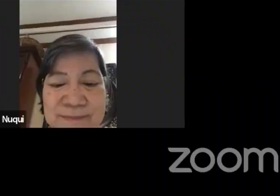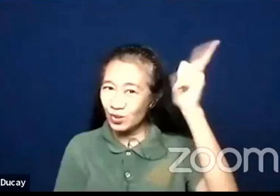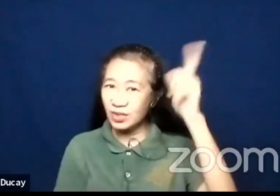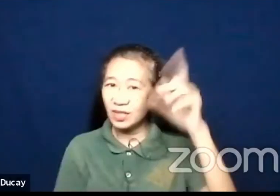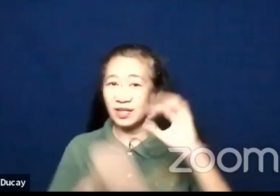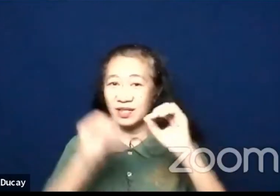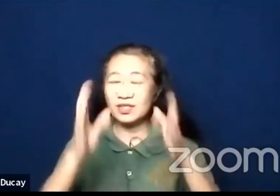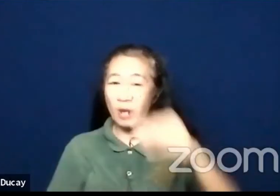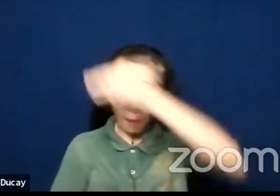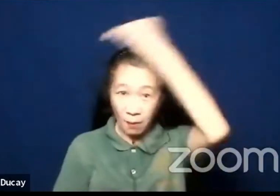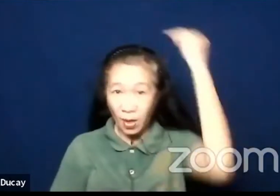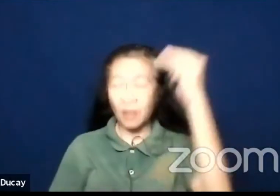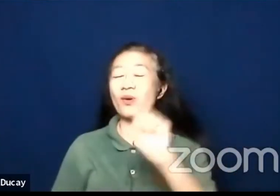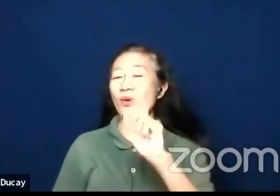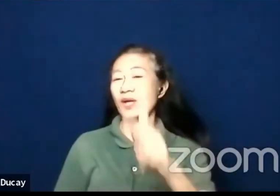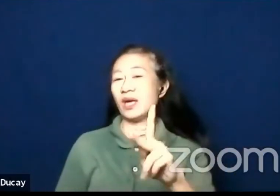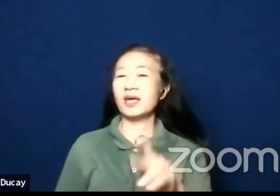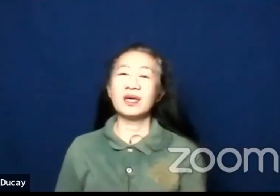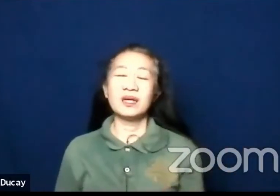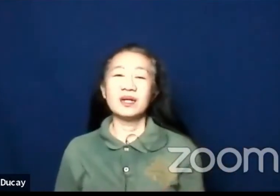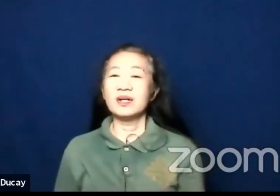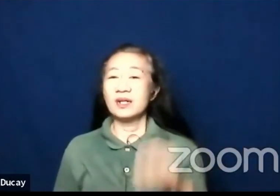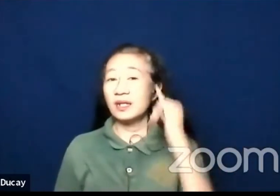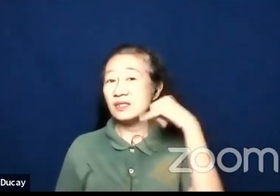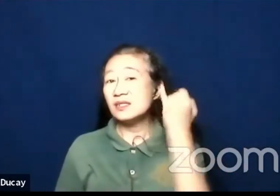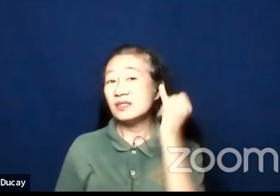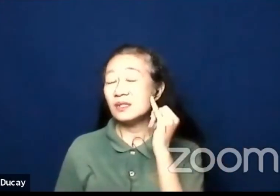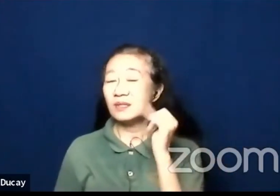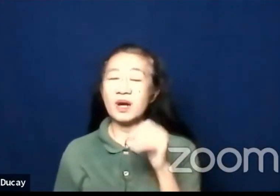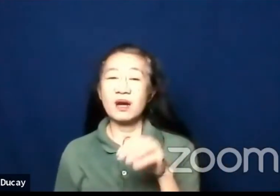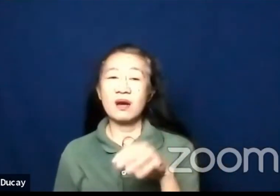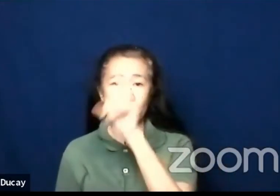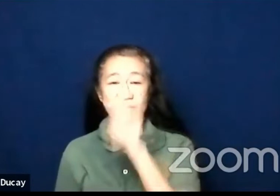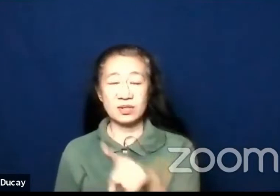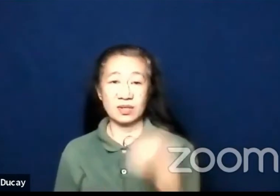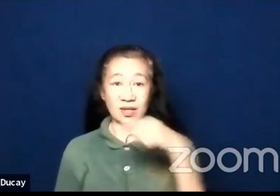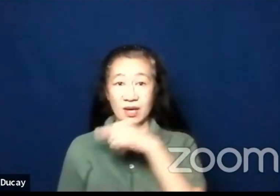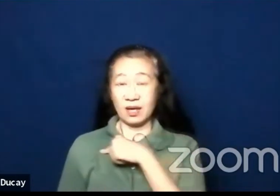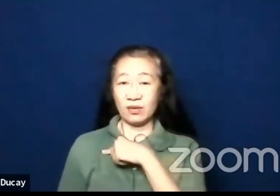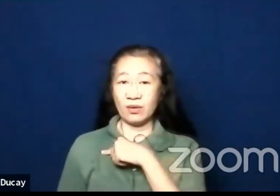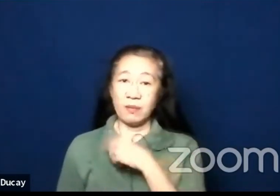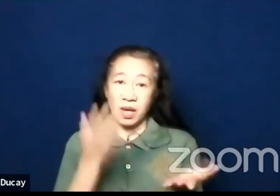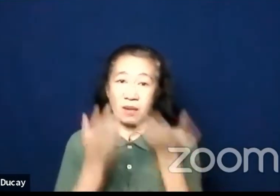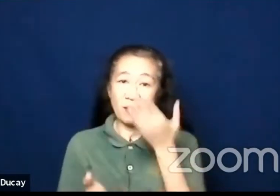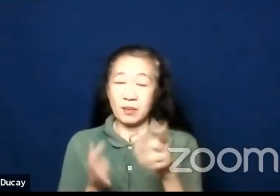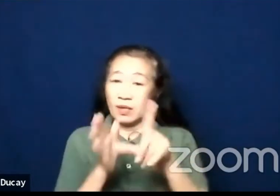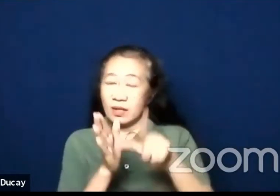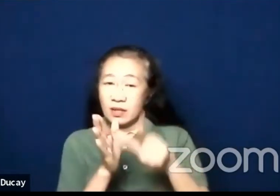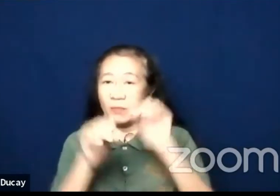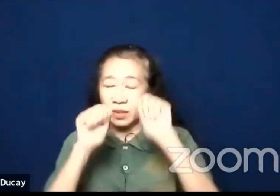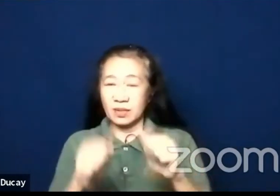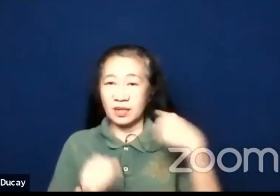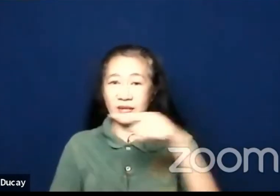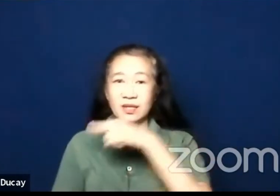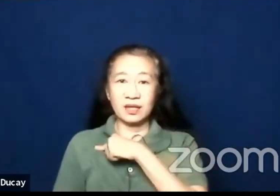Teacher Mark. Okay, sige. G, yung mga tanong, no, may mga tanong na tayo, no, siguro mamaya, no, pwede naman